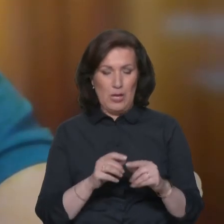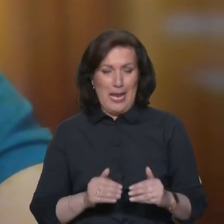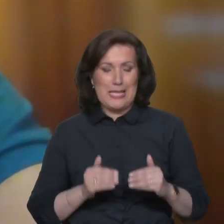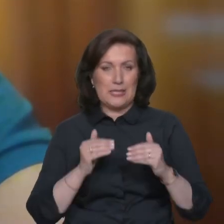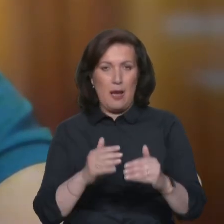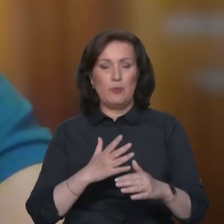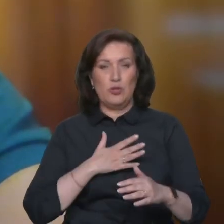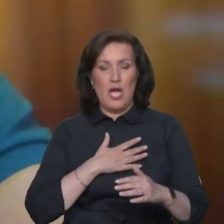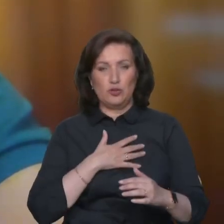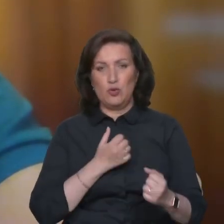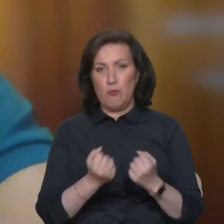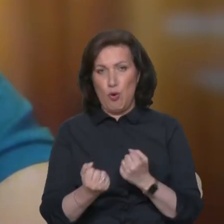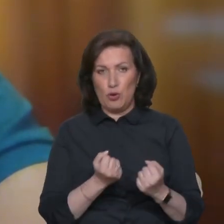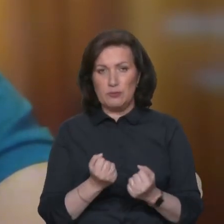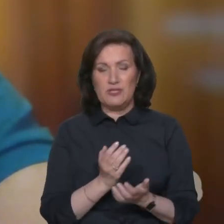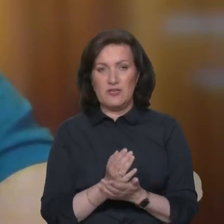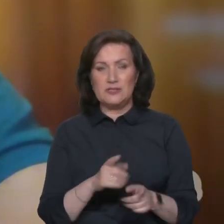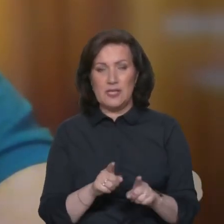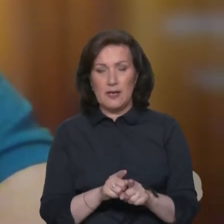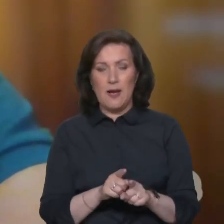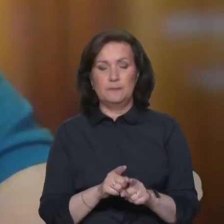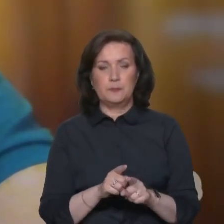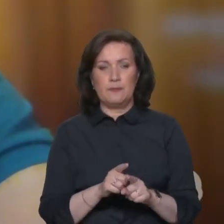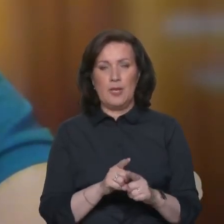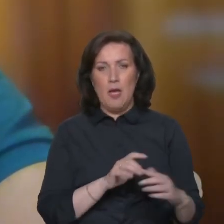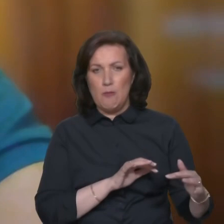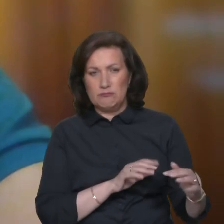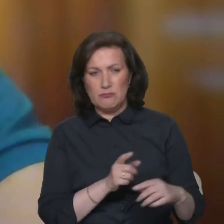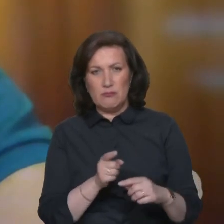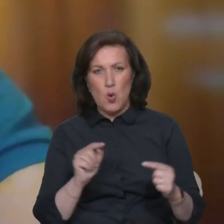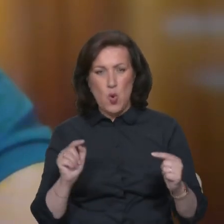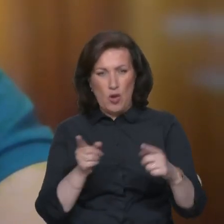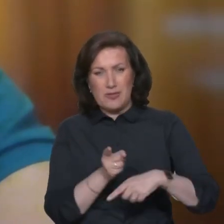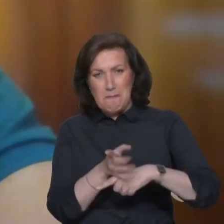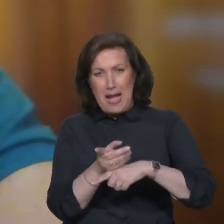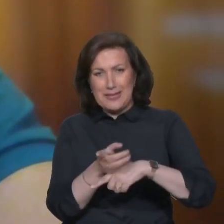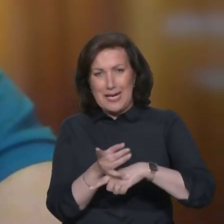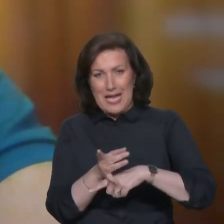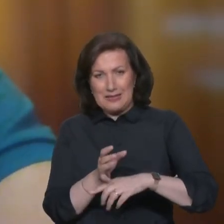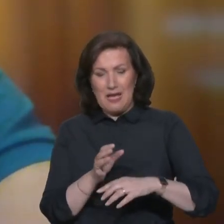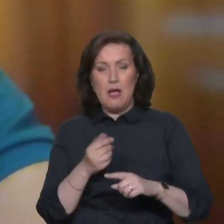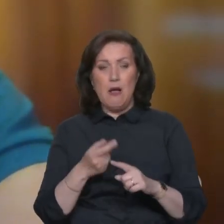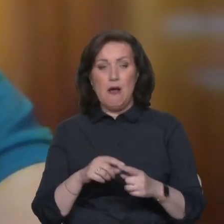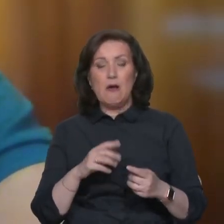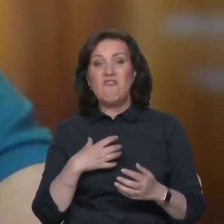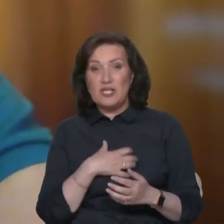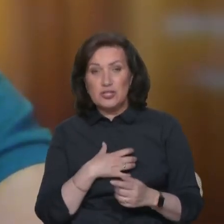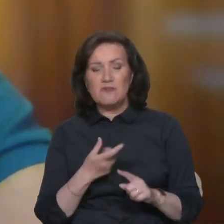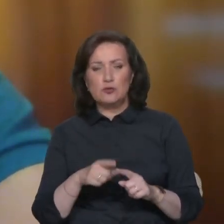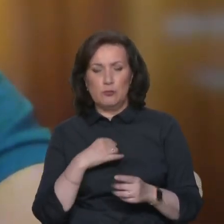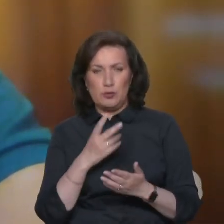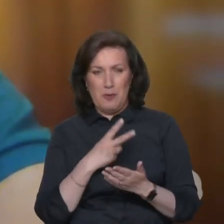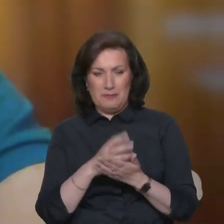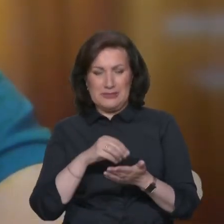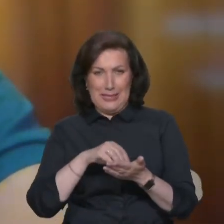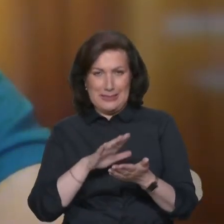етапу нашої збройної боротьби являється така ефективна контрбатарейна боротьба. Чому це важливо? Ну, тому що відповідно до тої статистики, яку